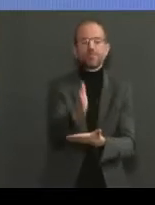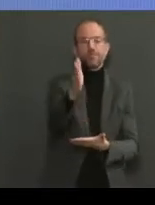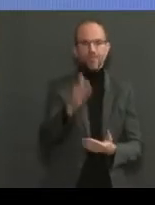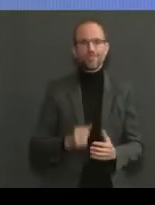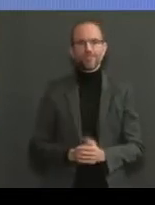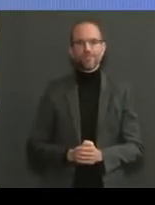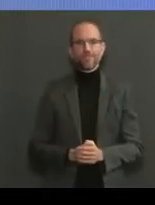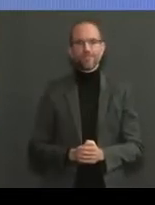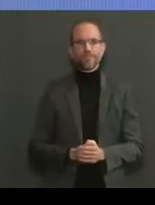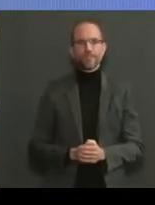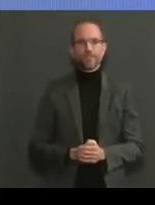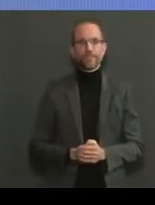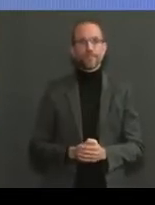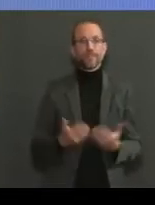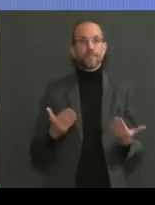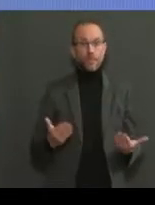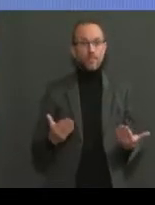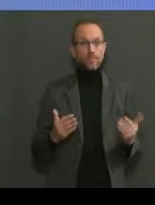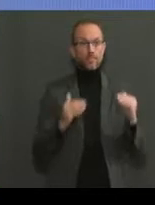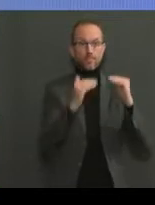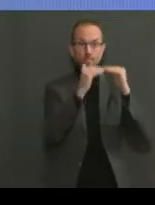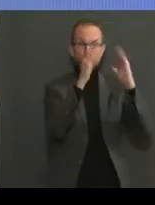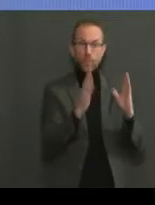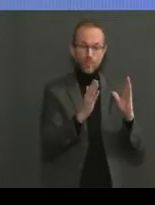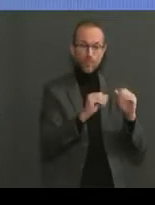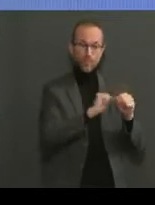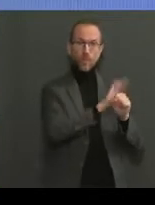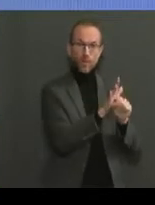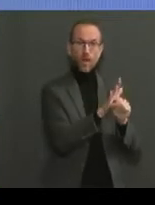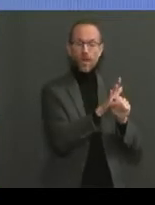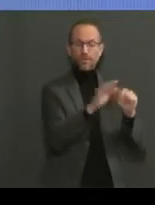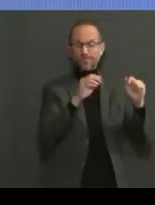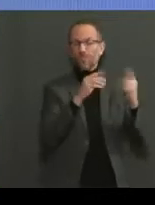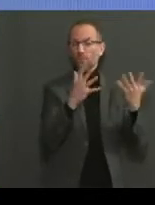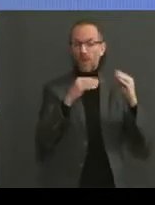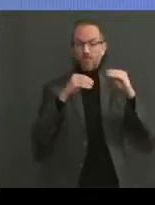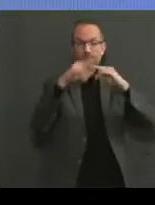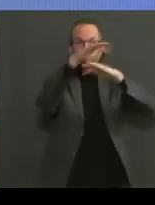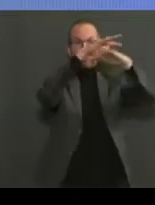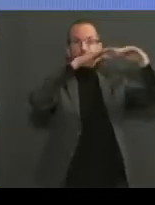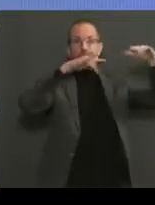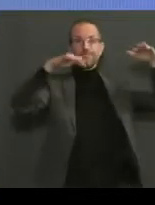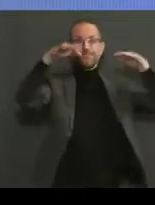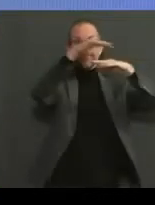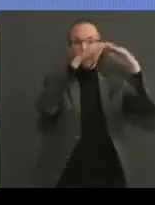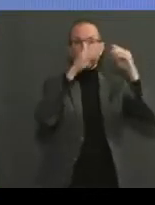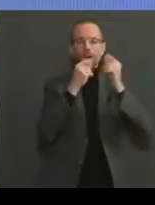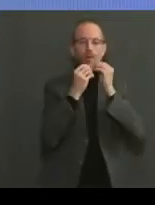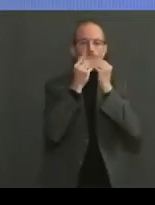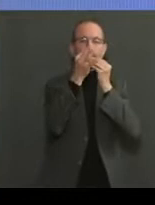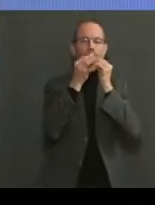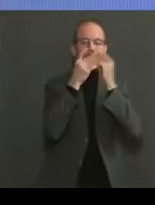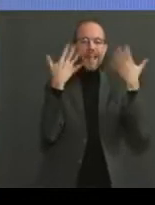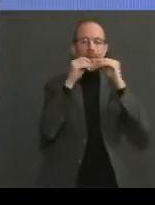À l'intérieur, le virus peut se propager sur de plus grandes distances par la formation d'un nuage ou autrement